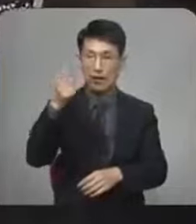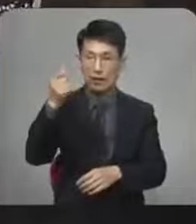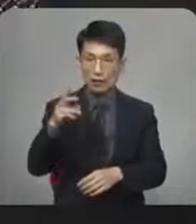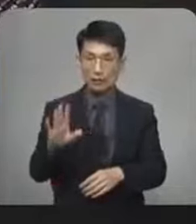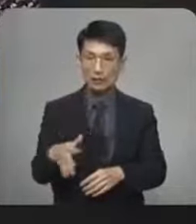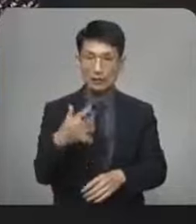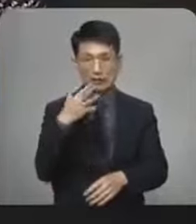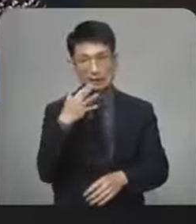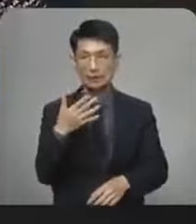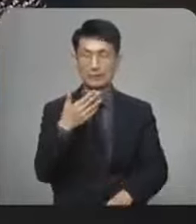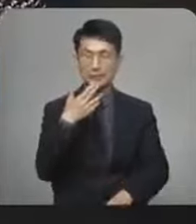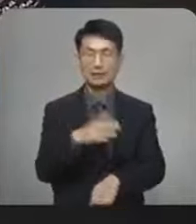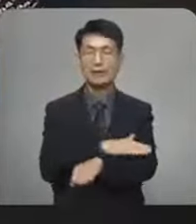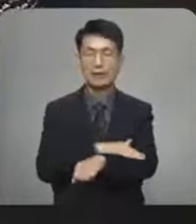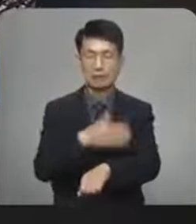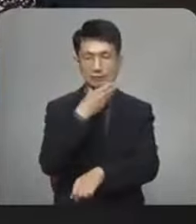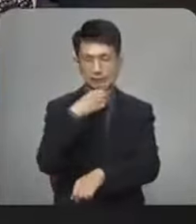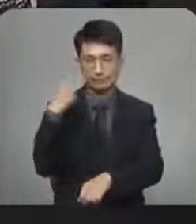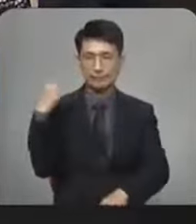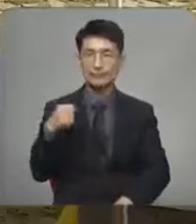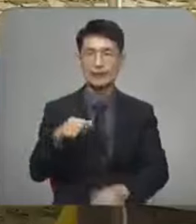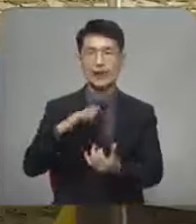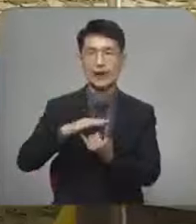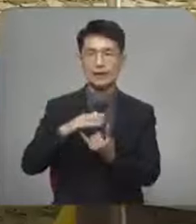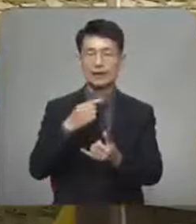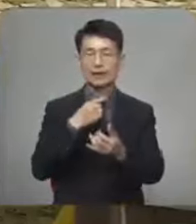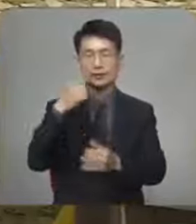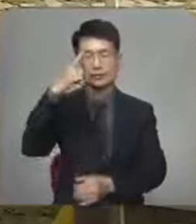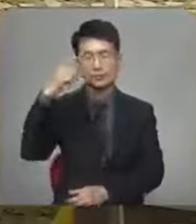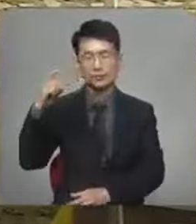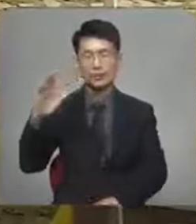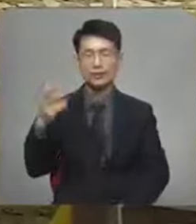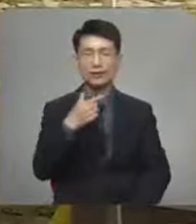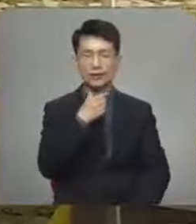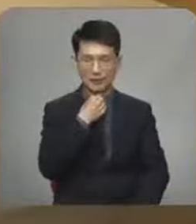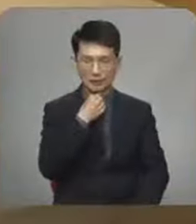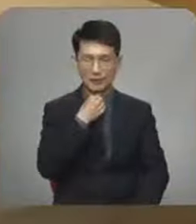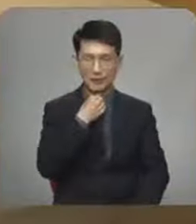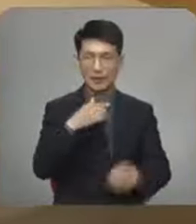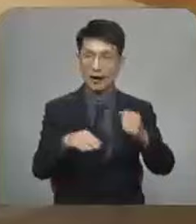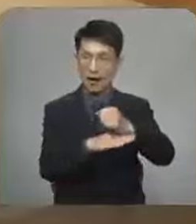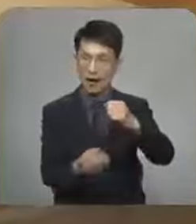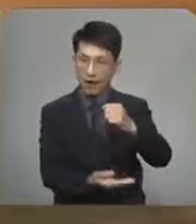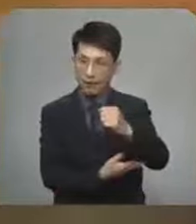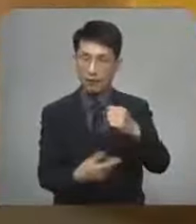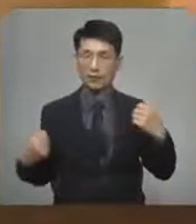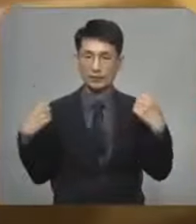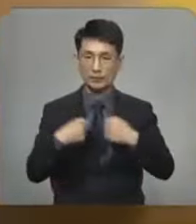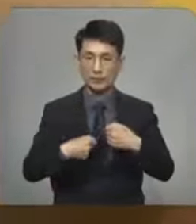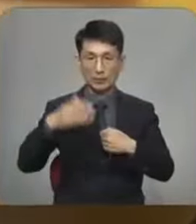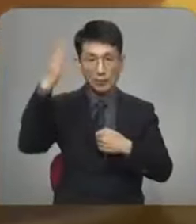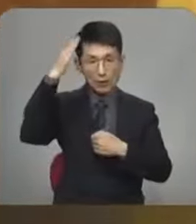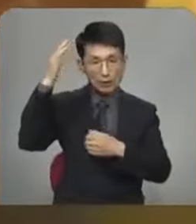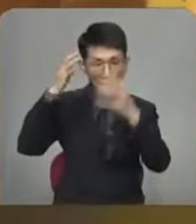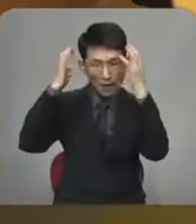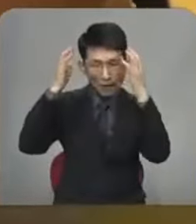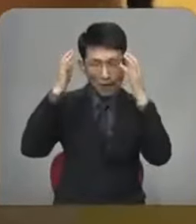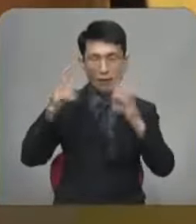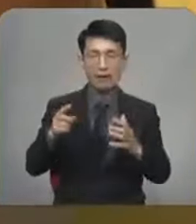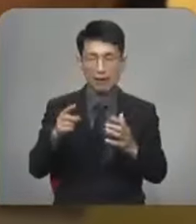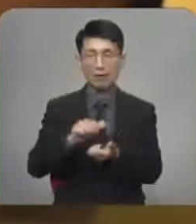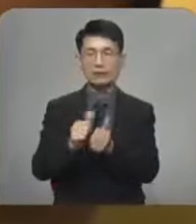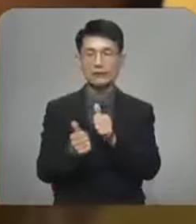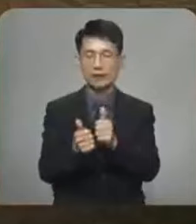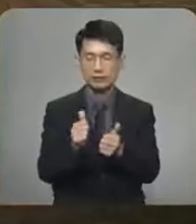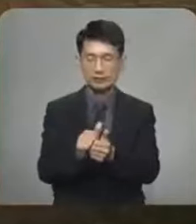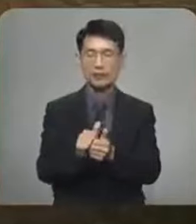것 같습니다. 아이들에게 좋은 추억이 됐으면 좋겠습니다. 한복을 입거나 창품물에 머리를 감으면 아이 어른 누구나 단오를